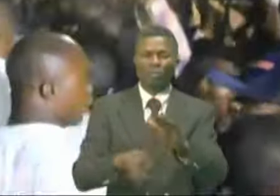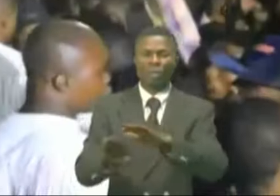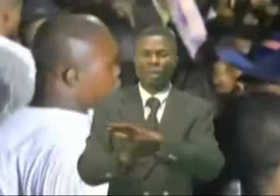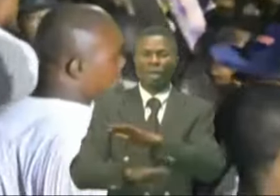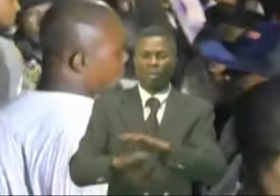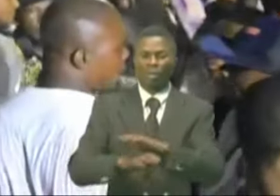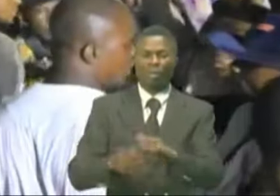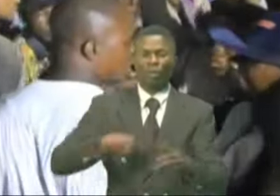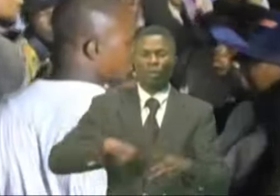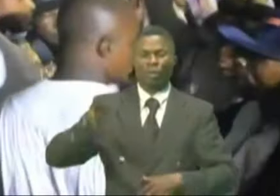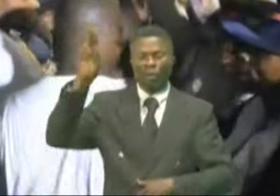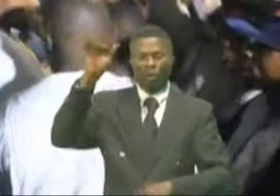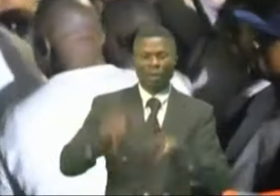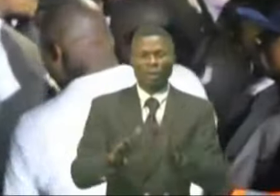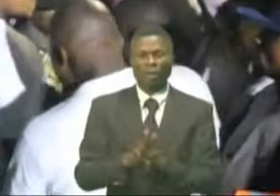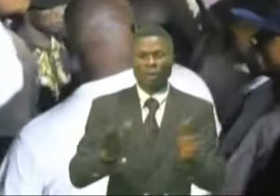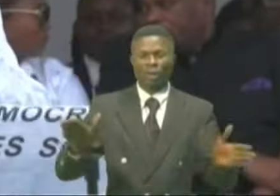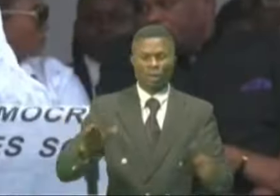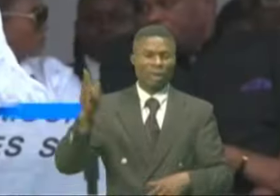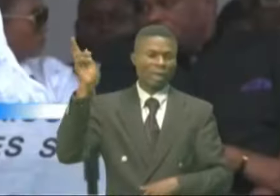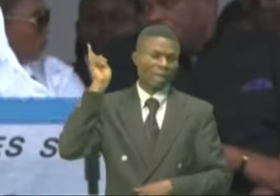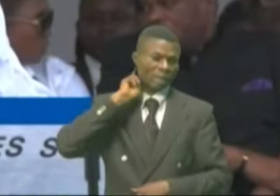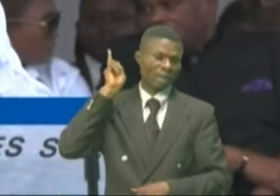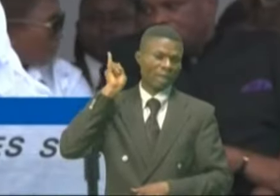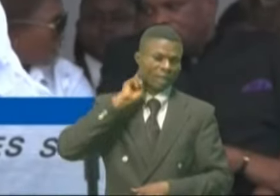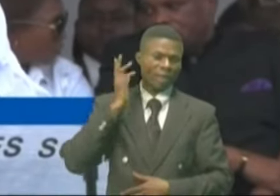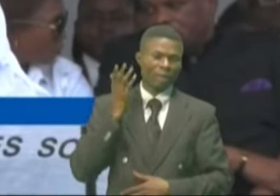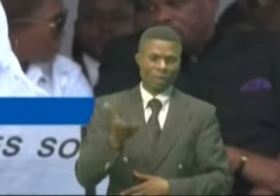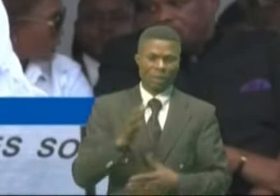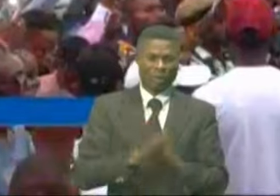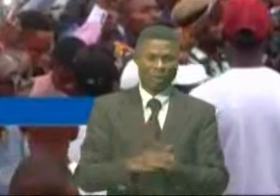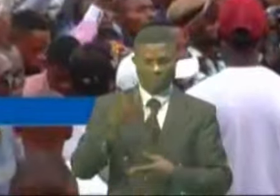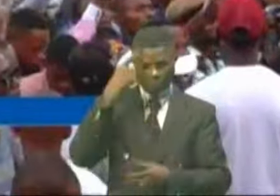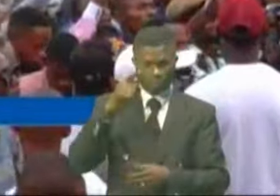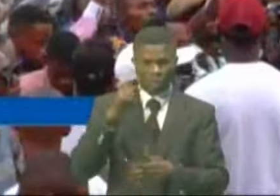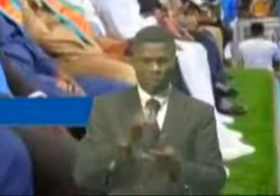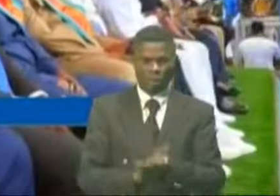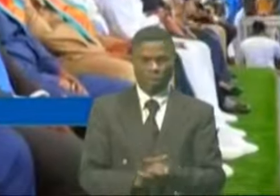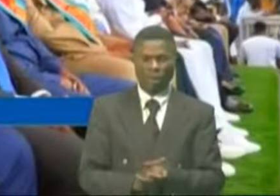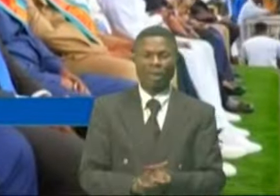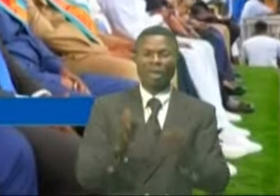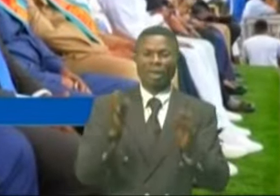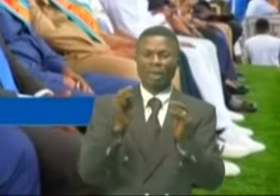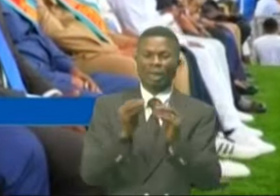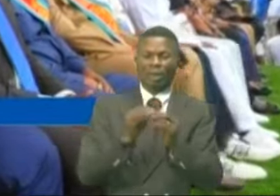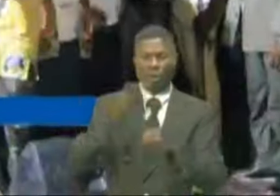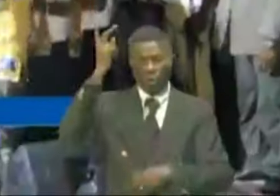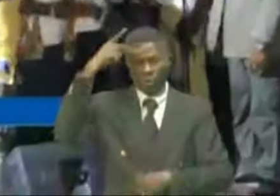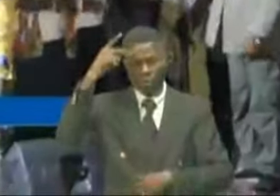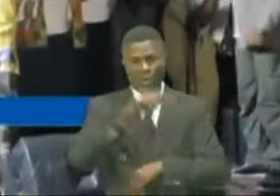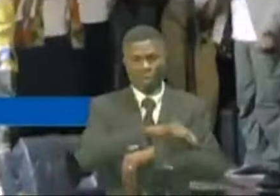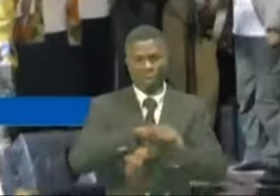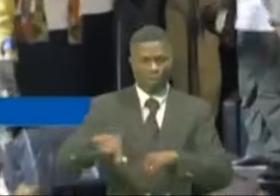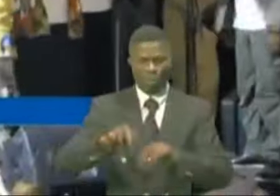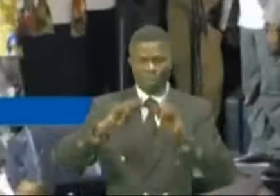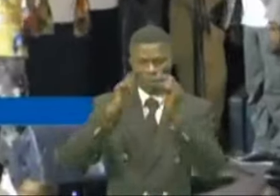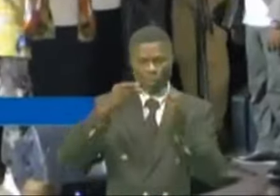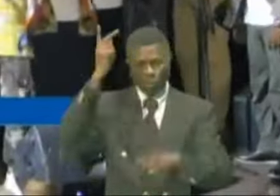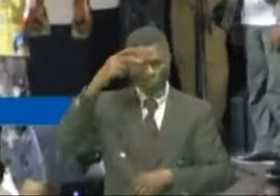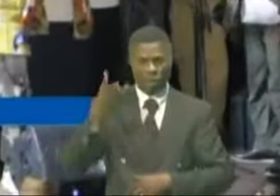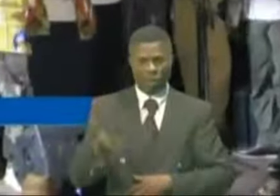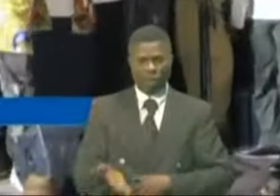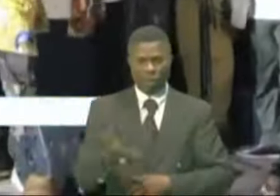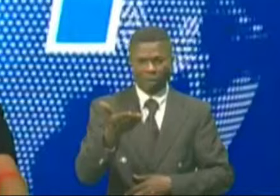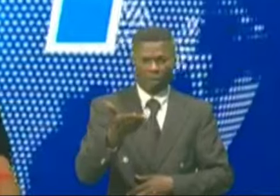l'IDPS par le secrétaire général Augustin Kabouya au cours d'une matinée politique au siège du parti.